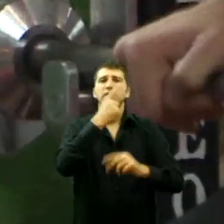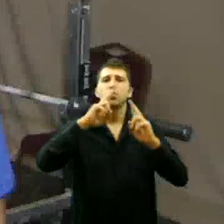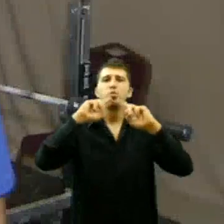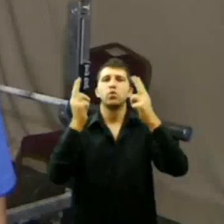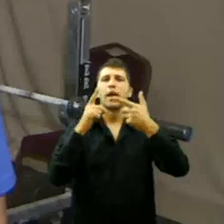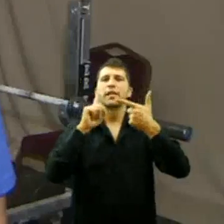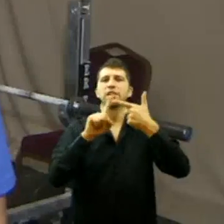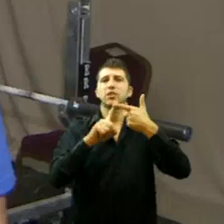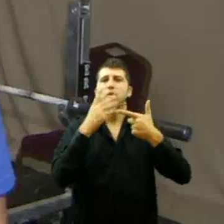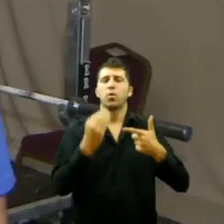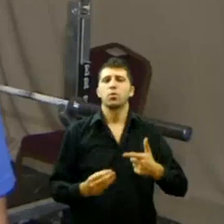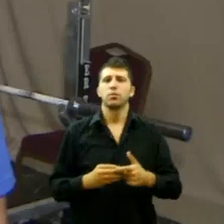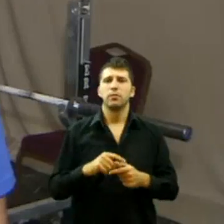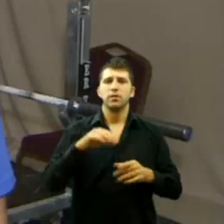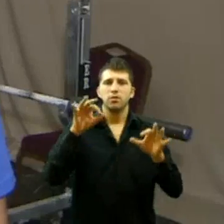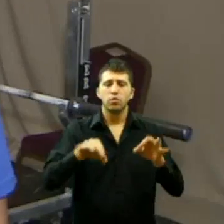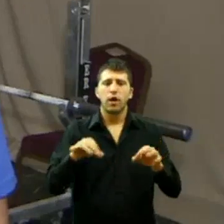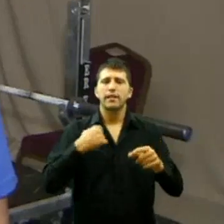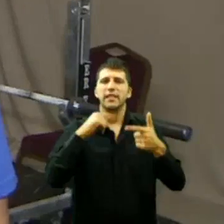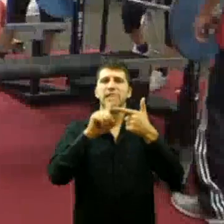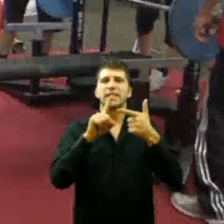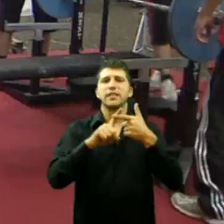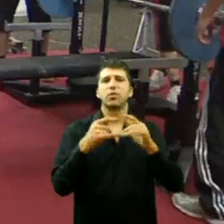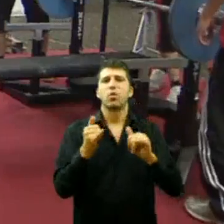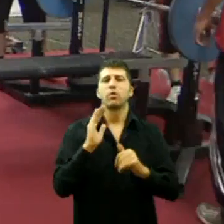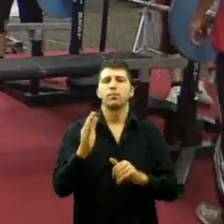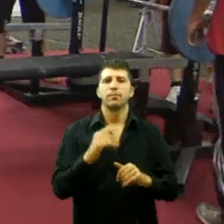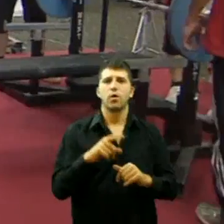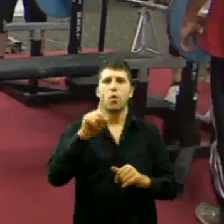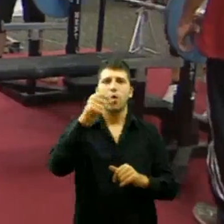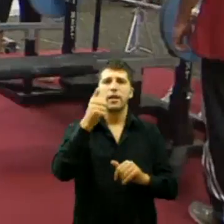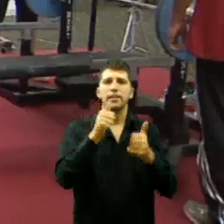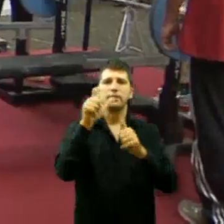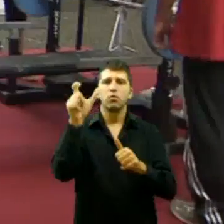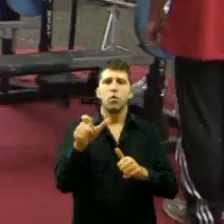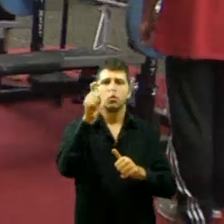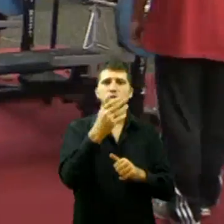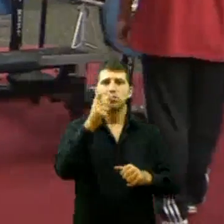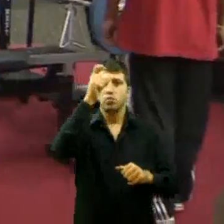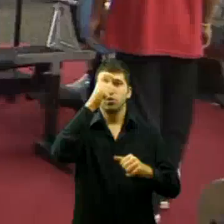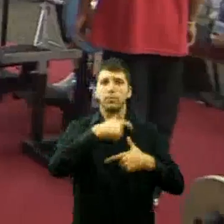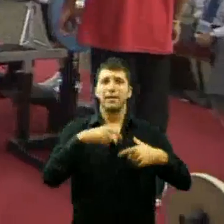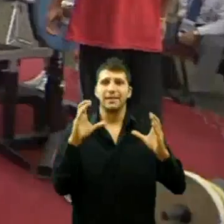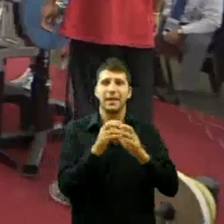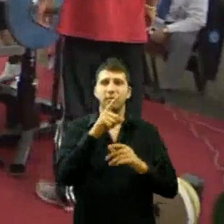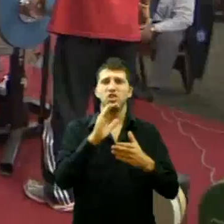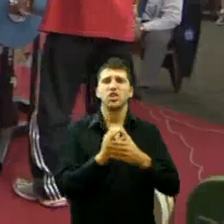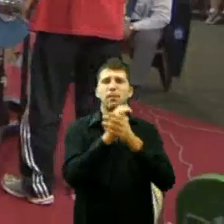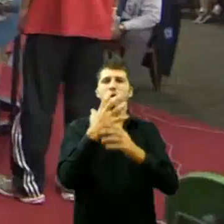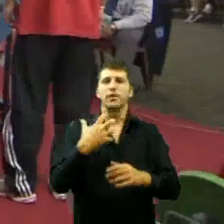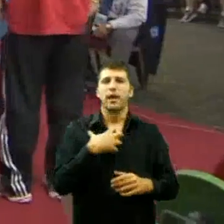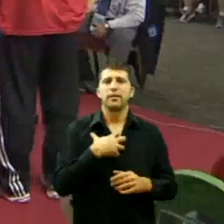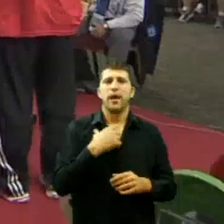röportaj devam ediyor. Şu anda da ikinciliğe oynuyorum. 16 sporcudan oluşan Türk milli takımı şampiyonadan umutlu. En iyi